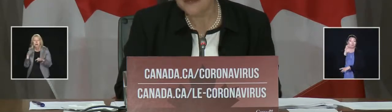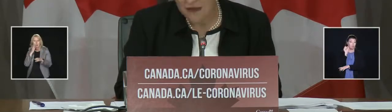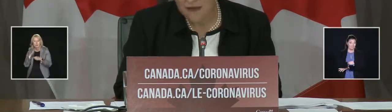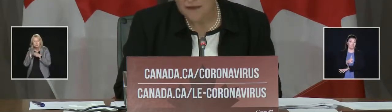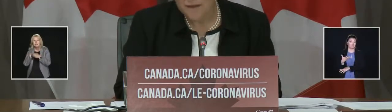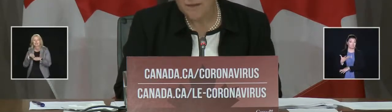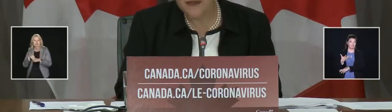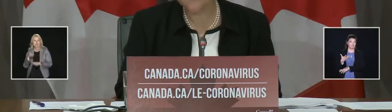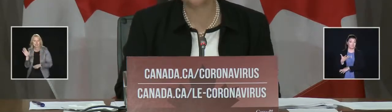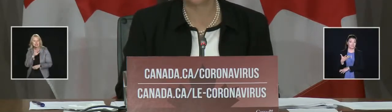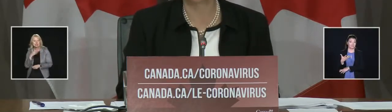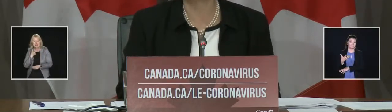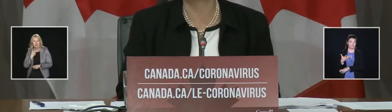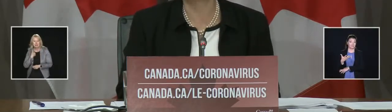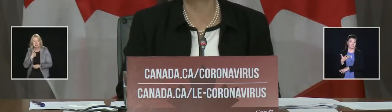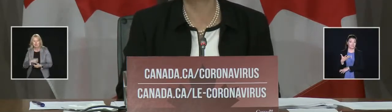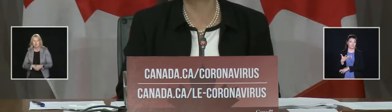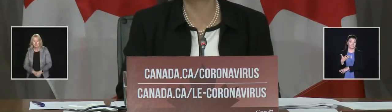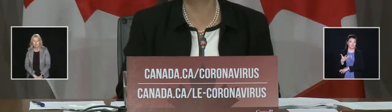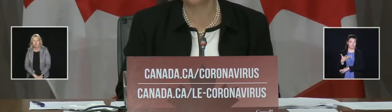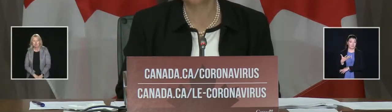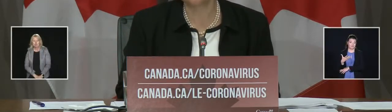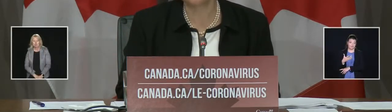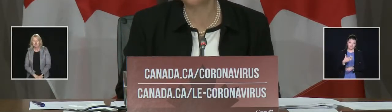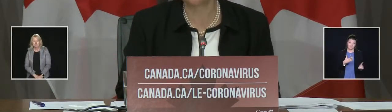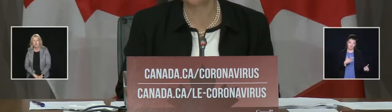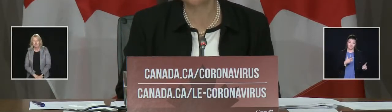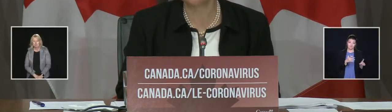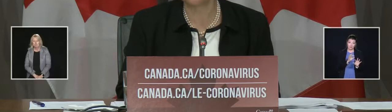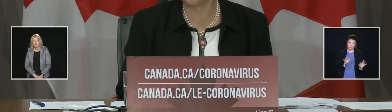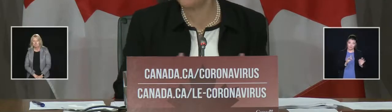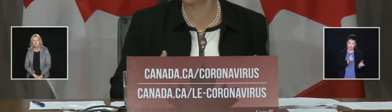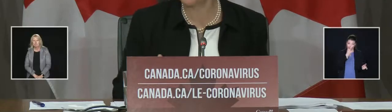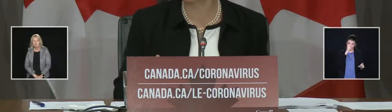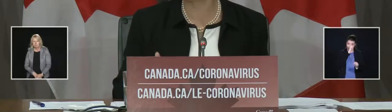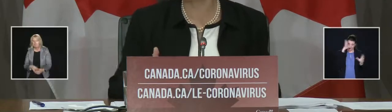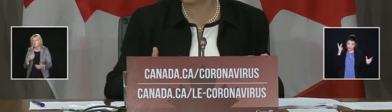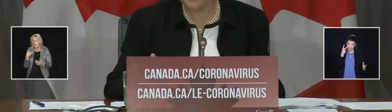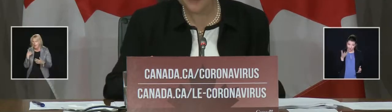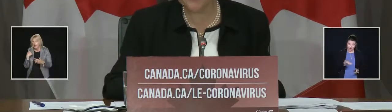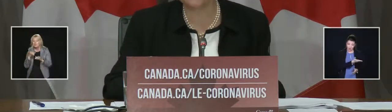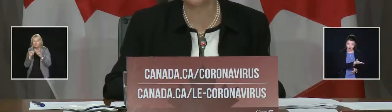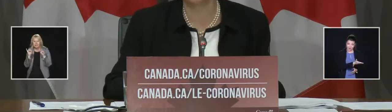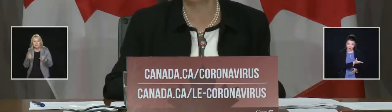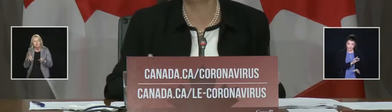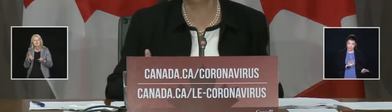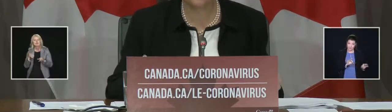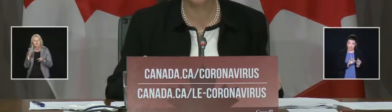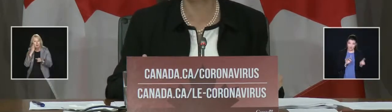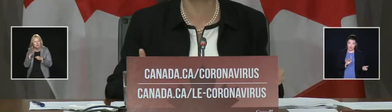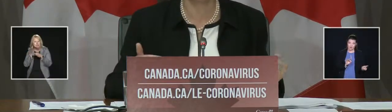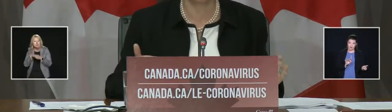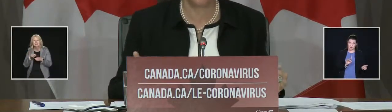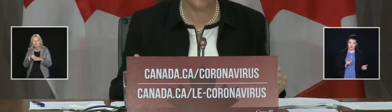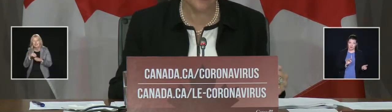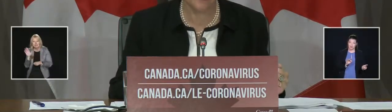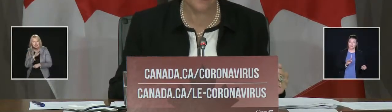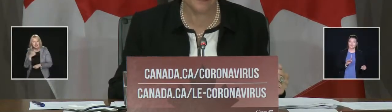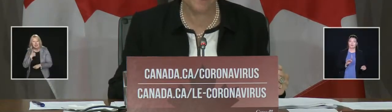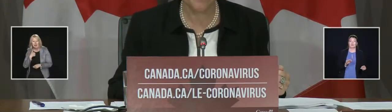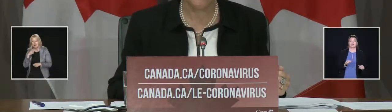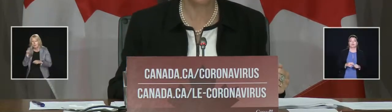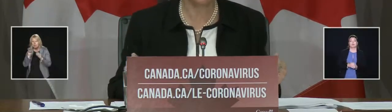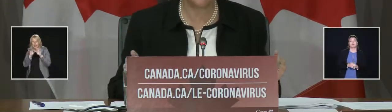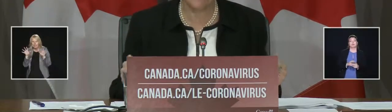comprendre ça et nous devons, et pas seulement comprendre ça, nous devons